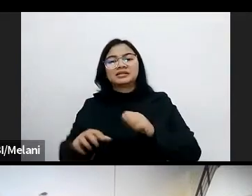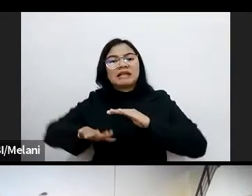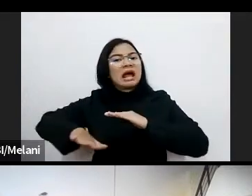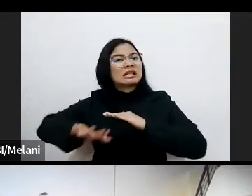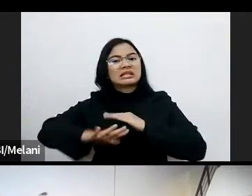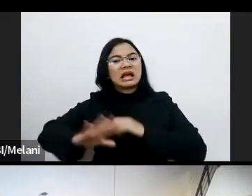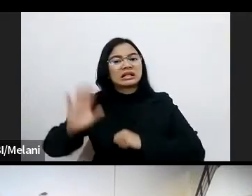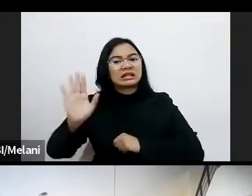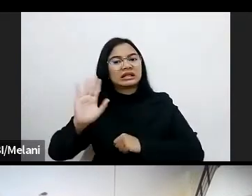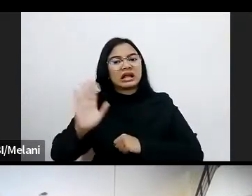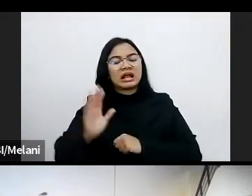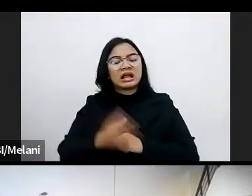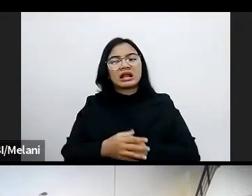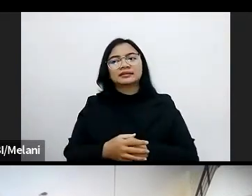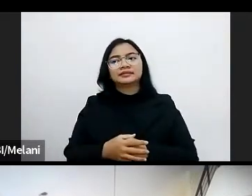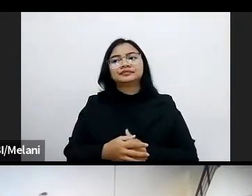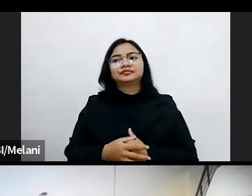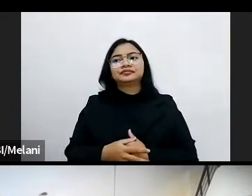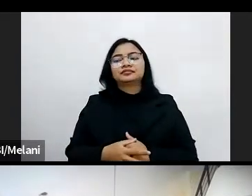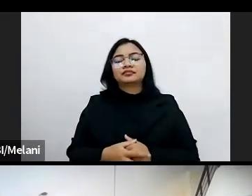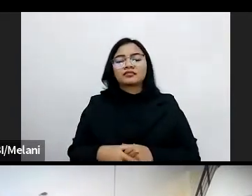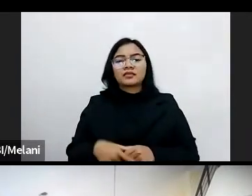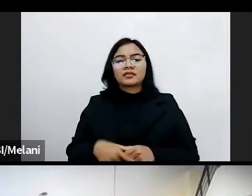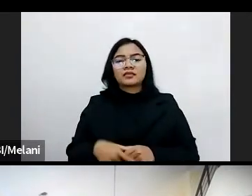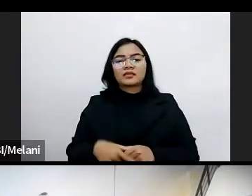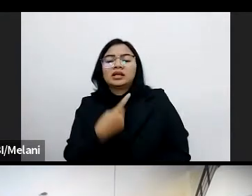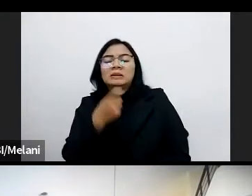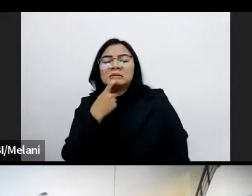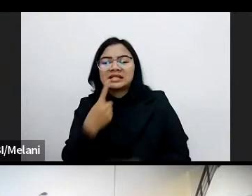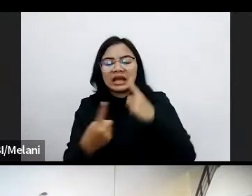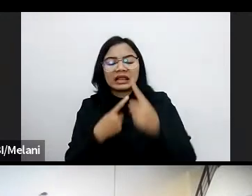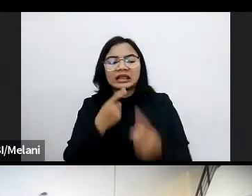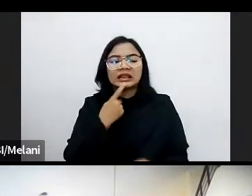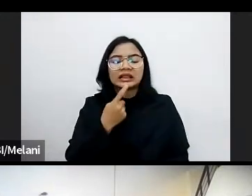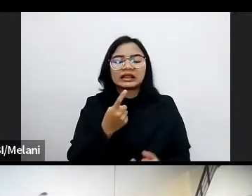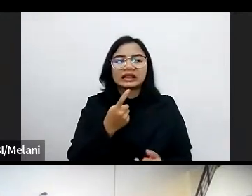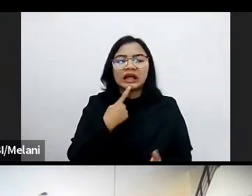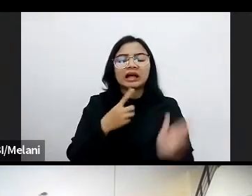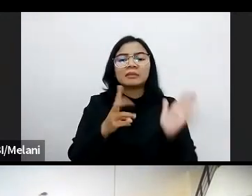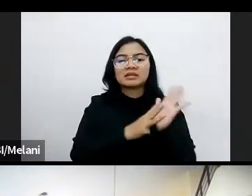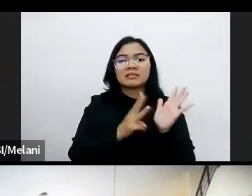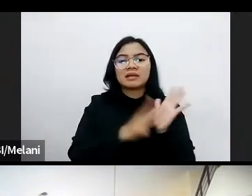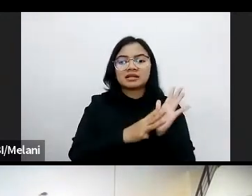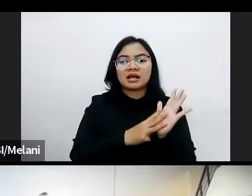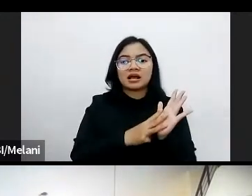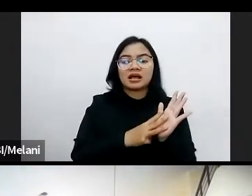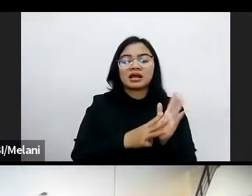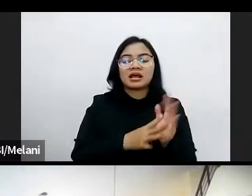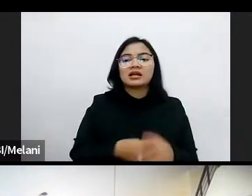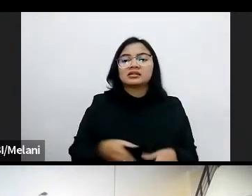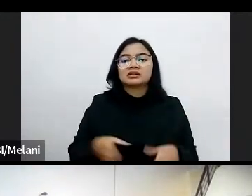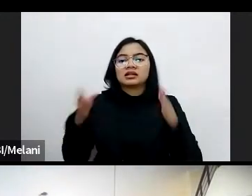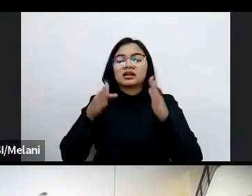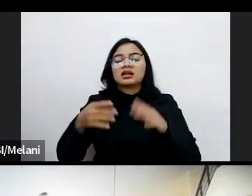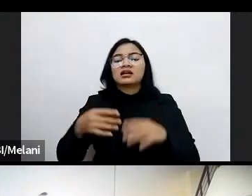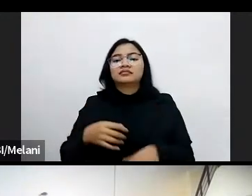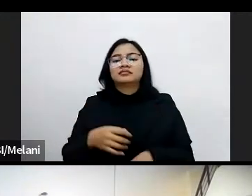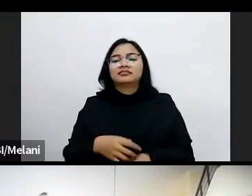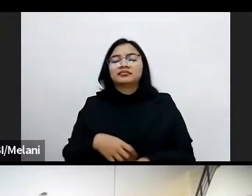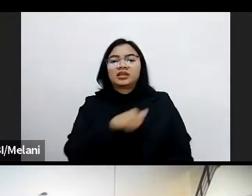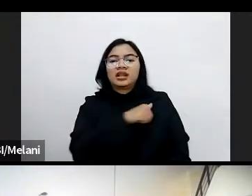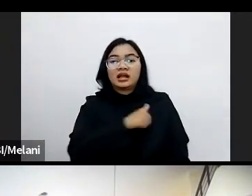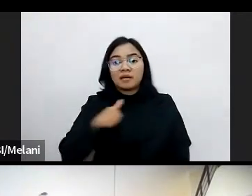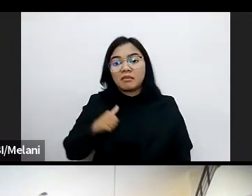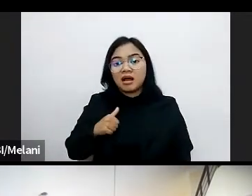seperti itu. Misalnya kalau kita bicara soal isu-isu yang secara eksplisit di agama